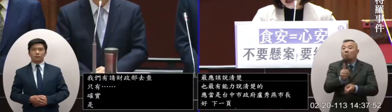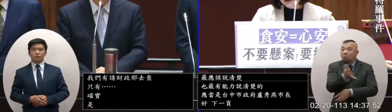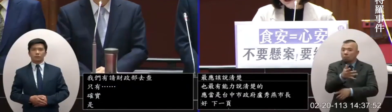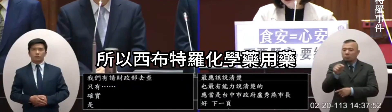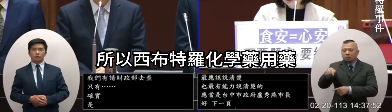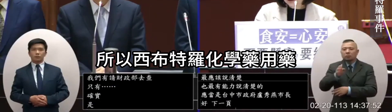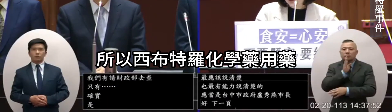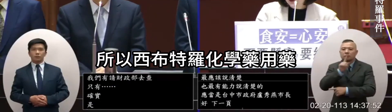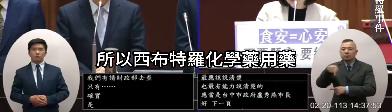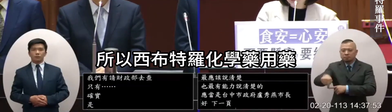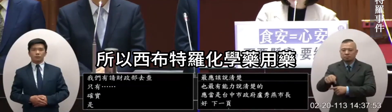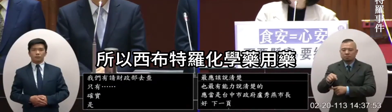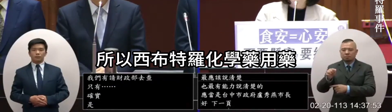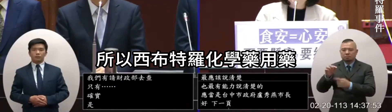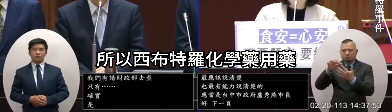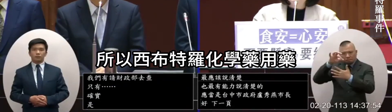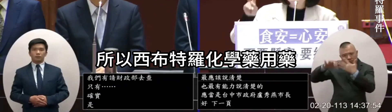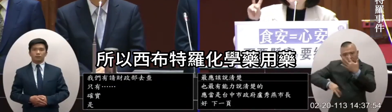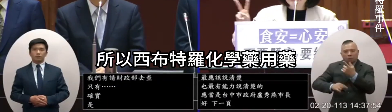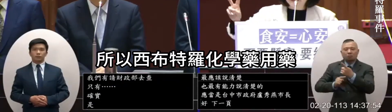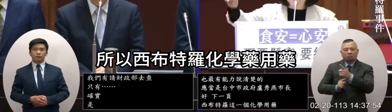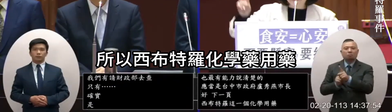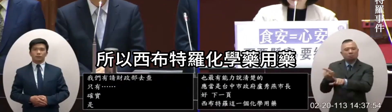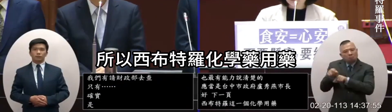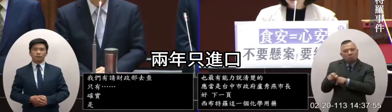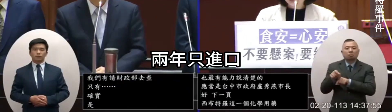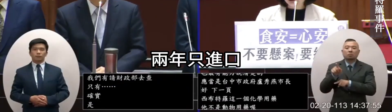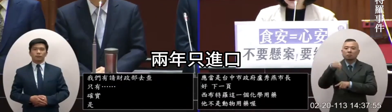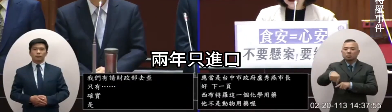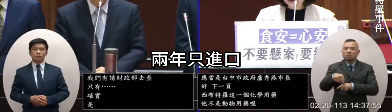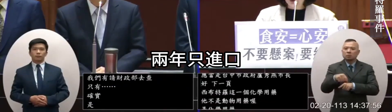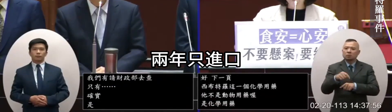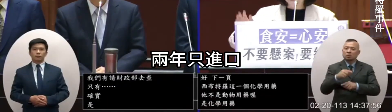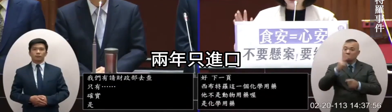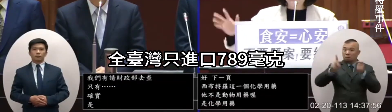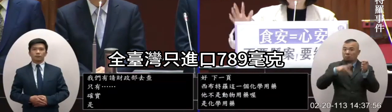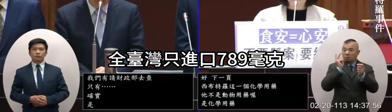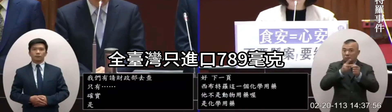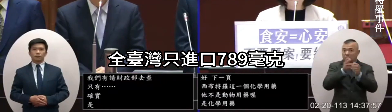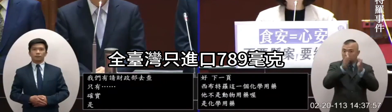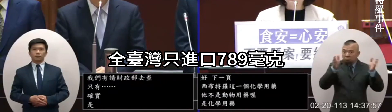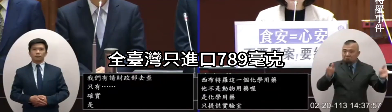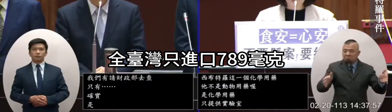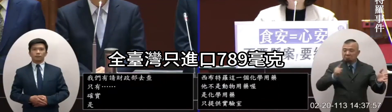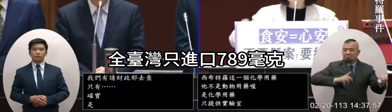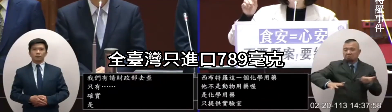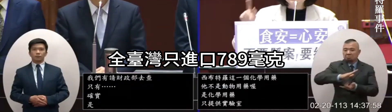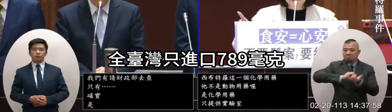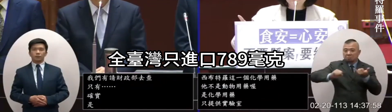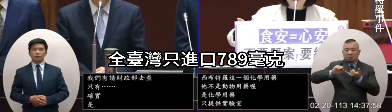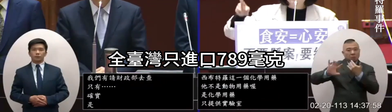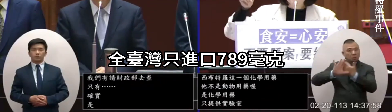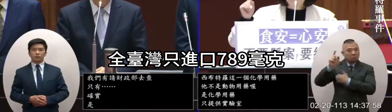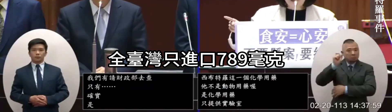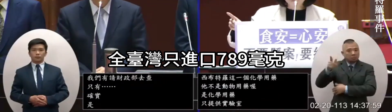品。所以希普特罗化学用药两年只进口，全台湾只进口